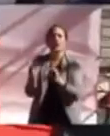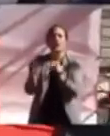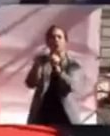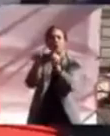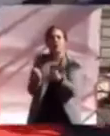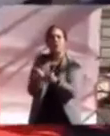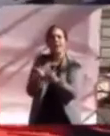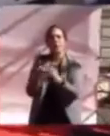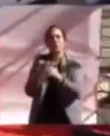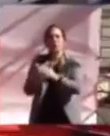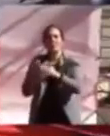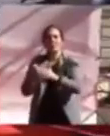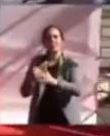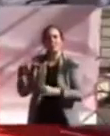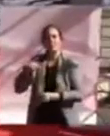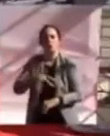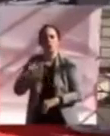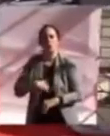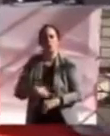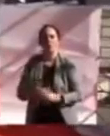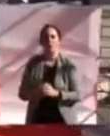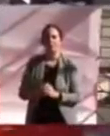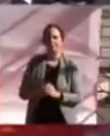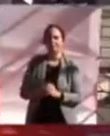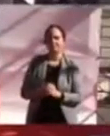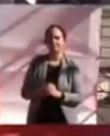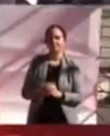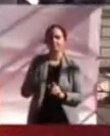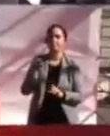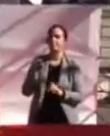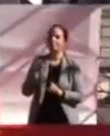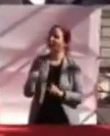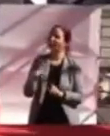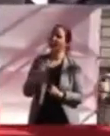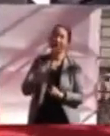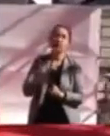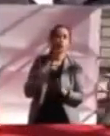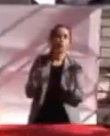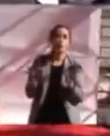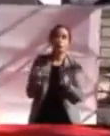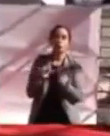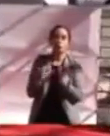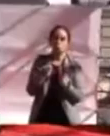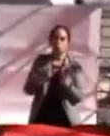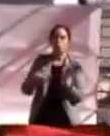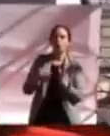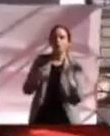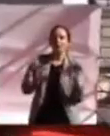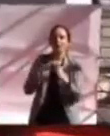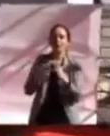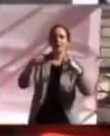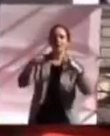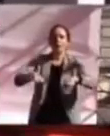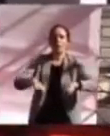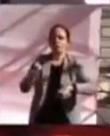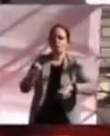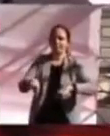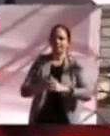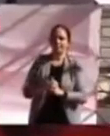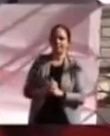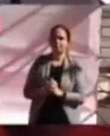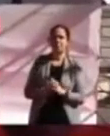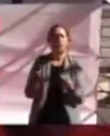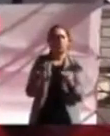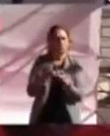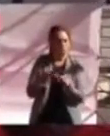di quello che fai a di attenzione e questo io credo che sia il punto che noi abbiamo di fronte allora benissimo questo confronto